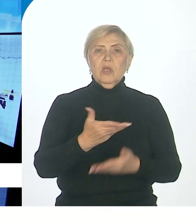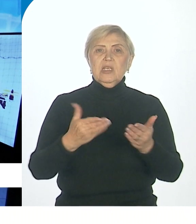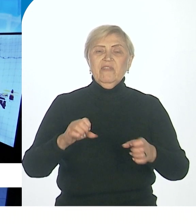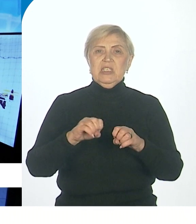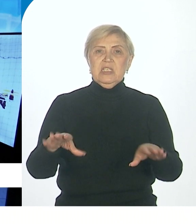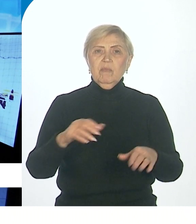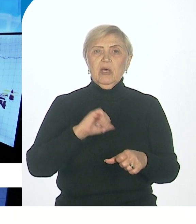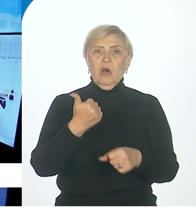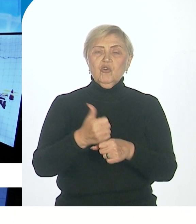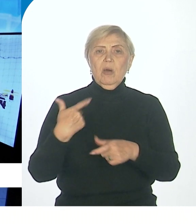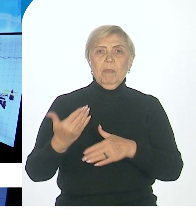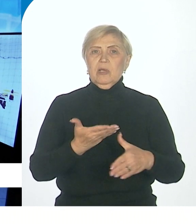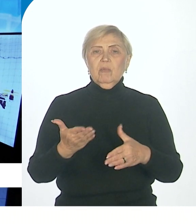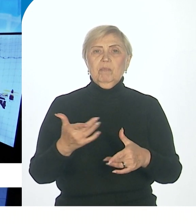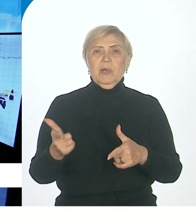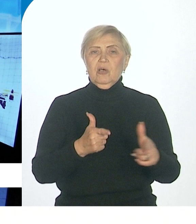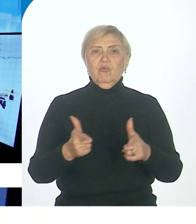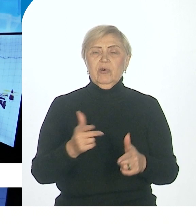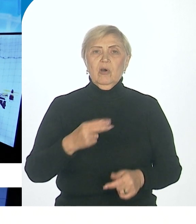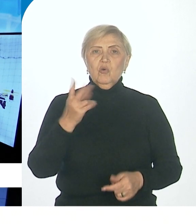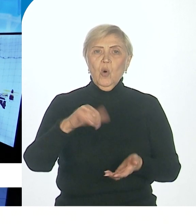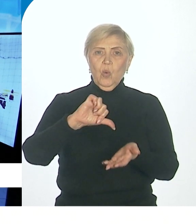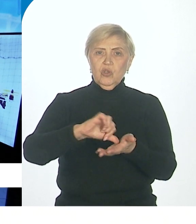году все ребята, кто участвовал, занимались как-то